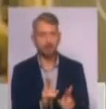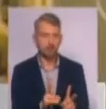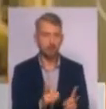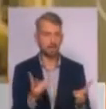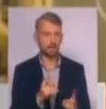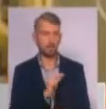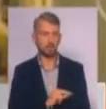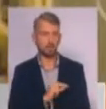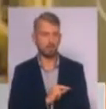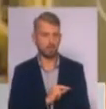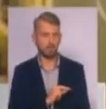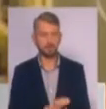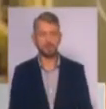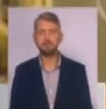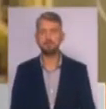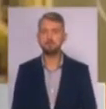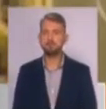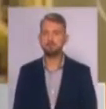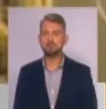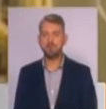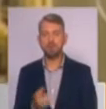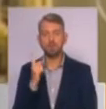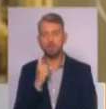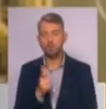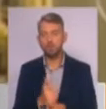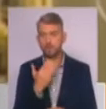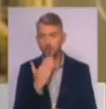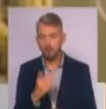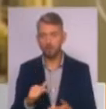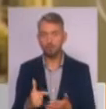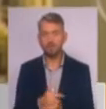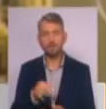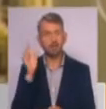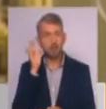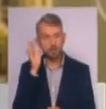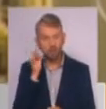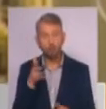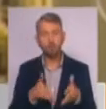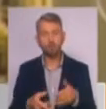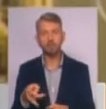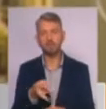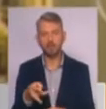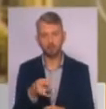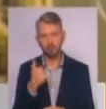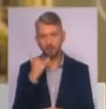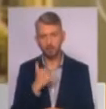Розказав, яким чином треба працювати і не розслаблятись. Так, почули. Дуже дякуємо. Я ще раз нагадаю всім нашим глядачам, будь ласка, Оболонський район,